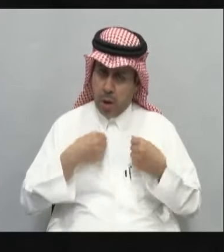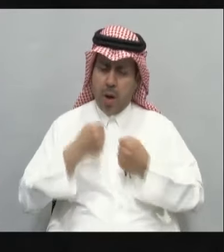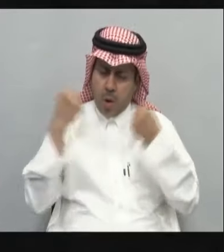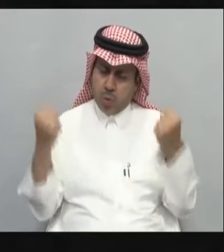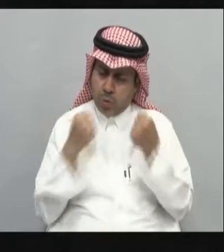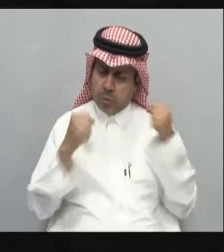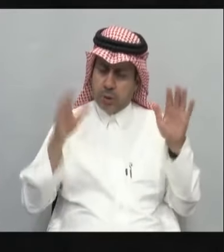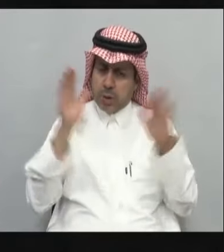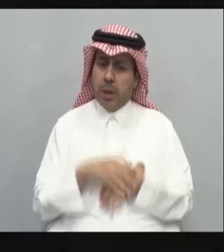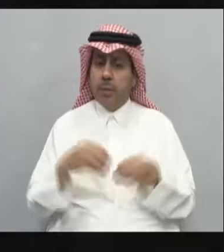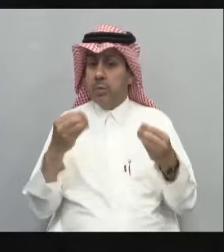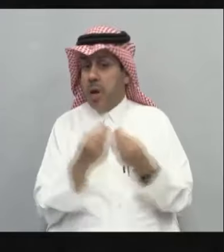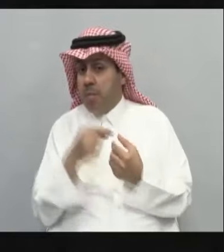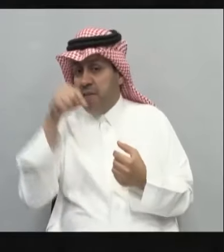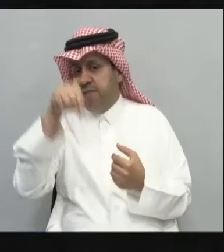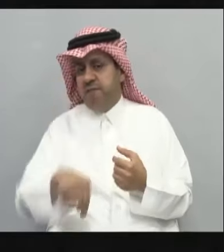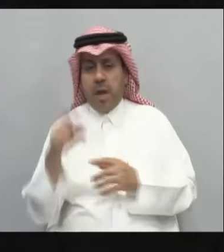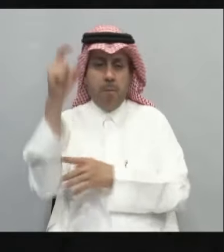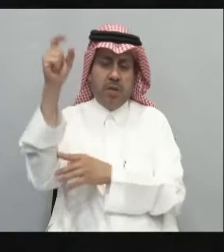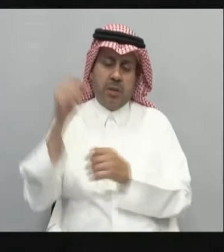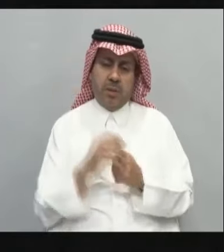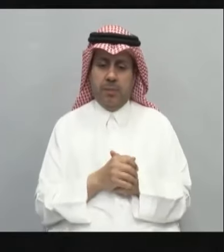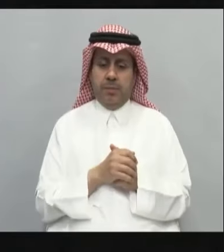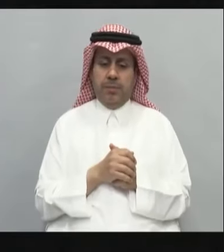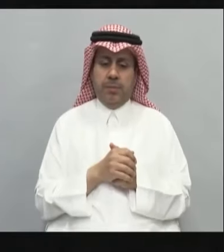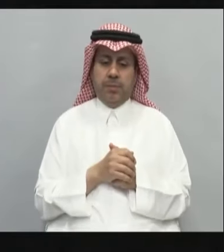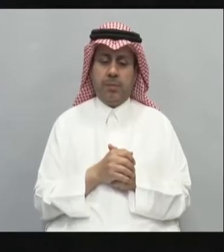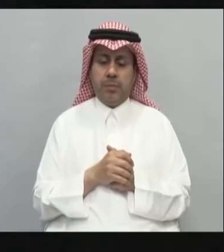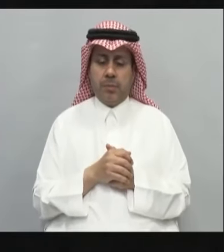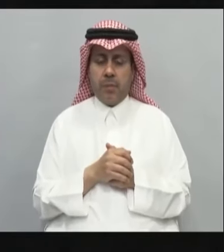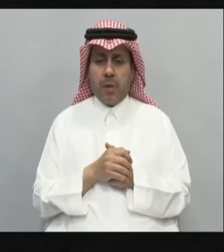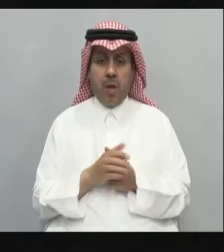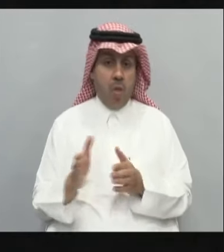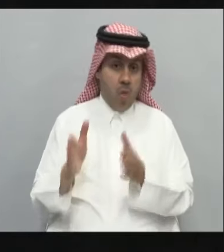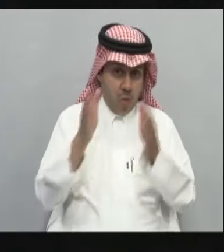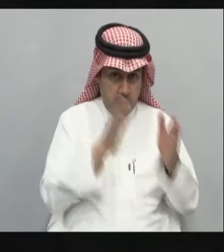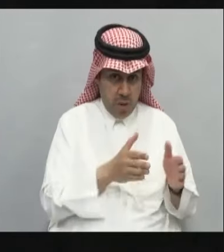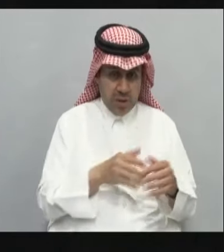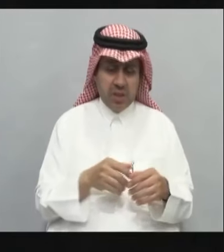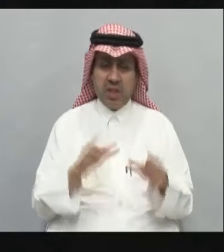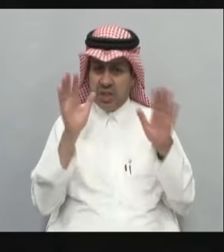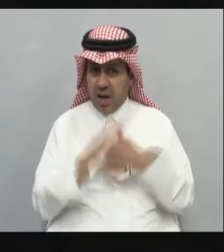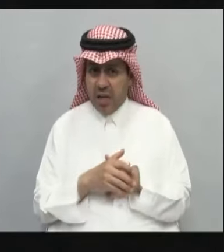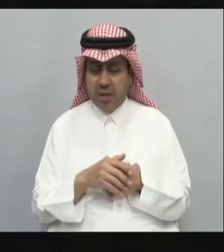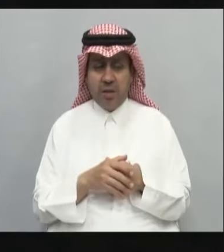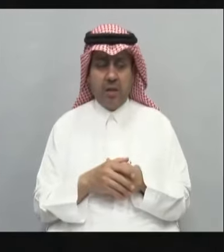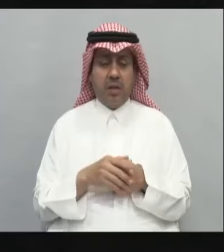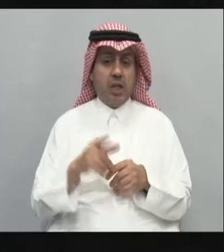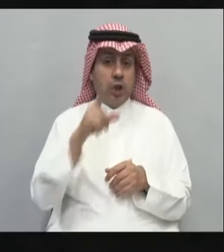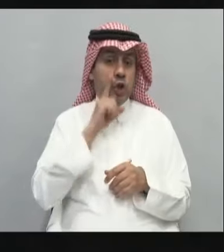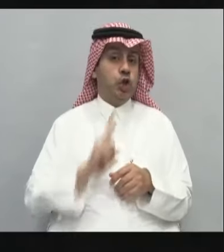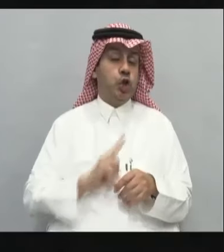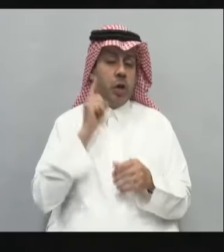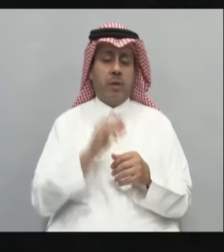ويستذكر يجمعه بعد ذلك مع صلاه اخرى ثم يثقلها بعد ذلك والشيطان يغوي